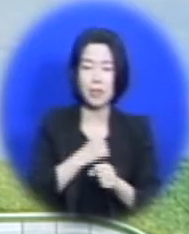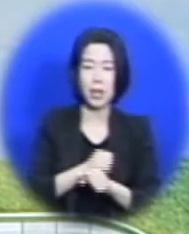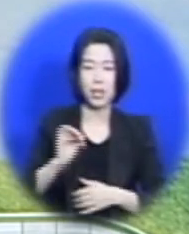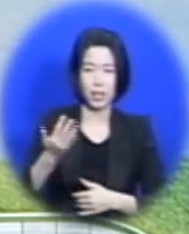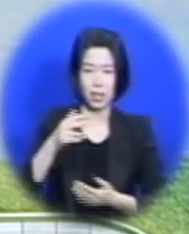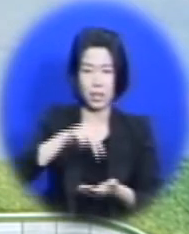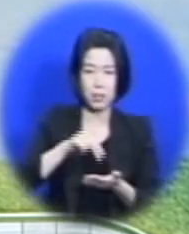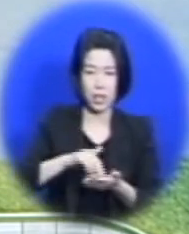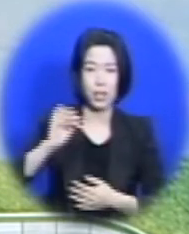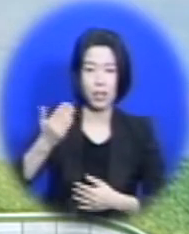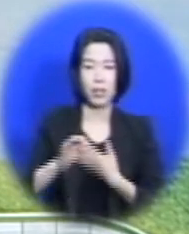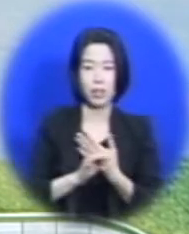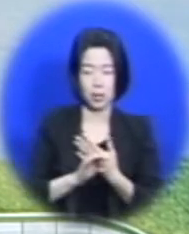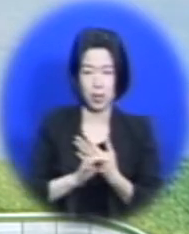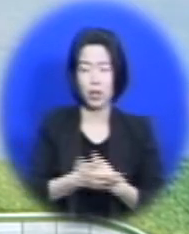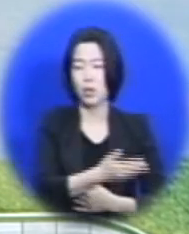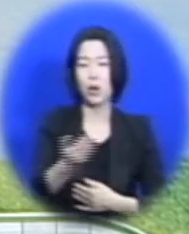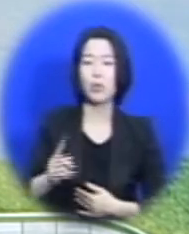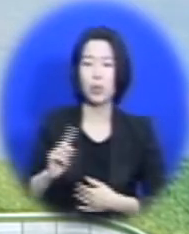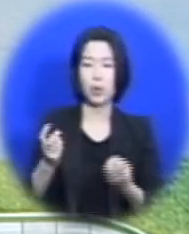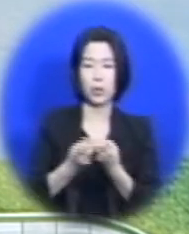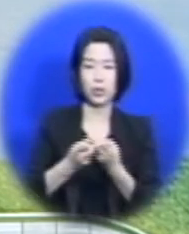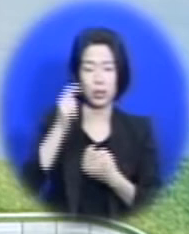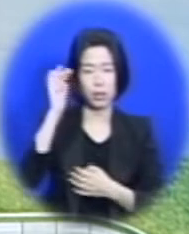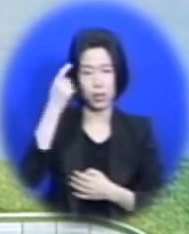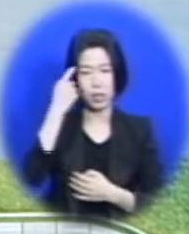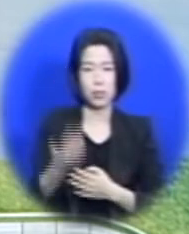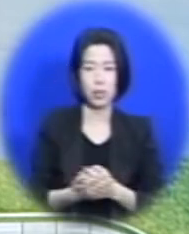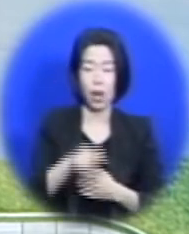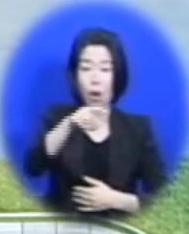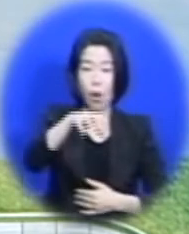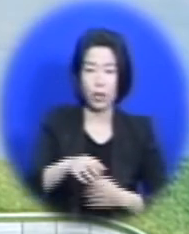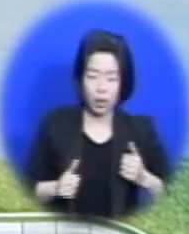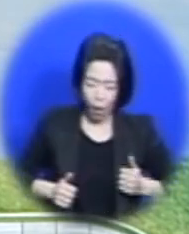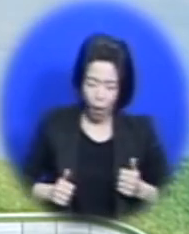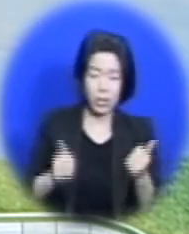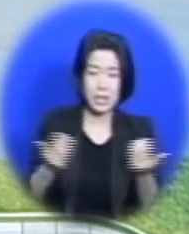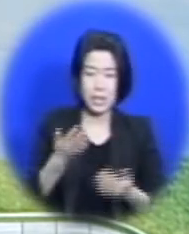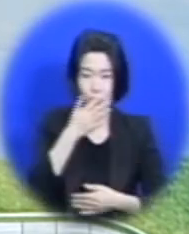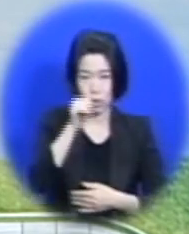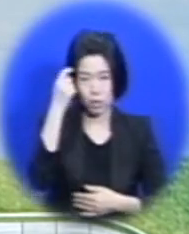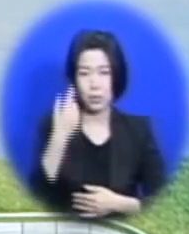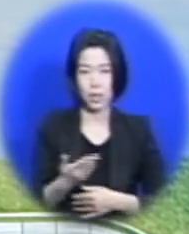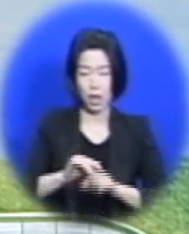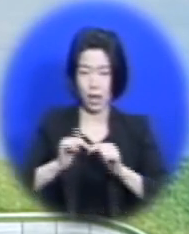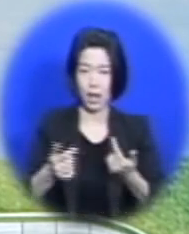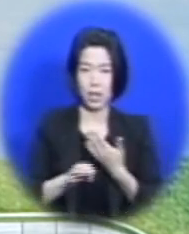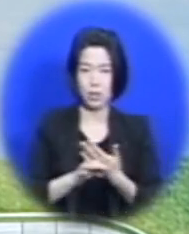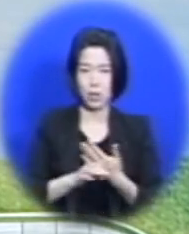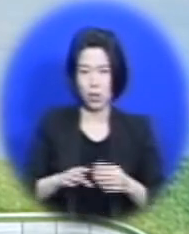처지가 되었다면 여러분은 어떻게 하겠습니까? 거기서 열심히 일하겠습니까? 아니면